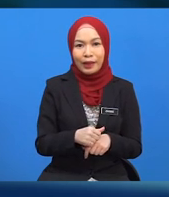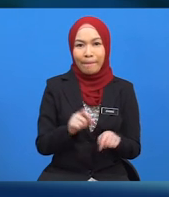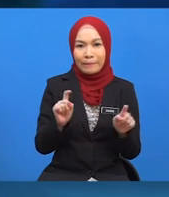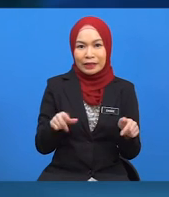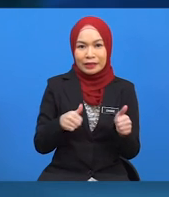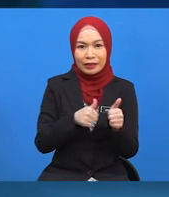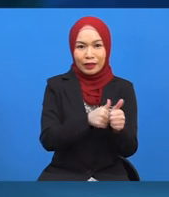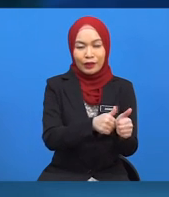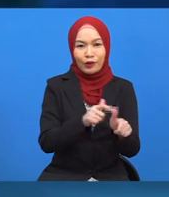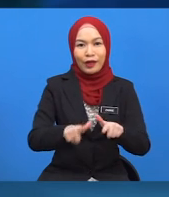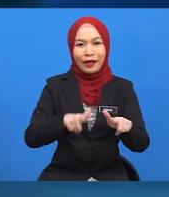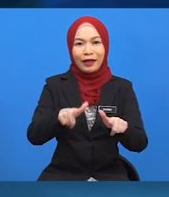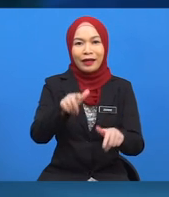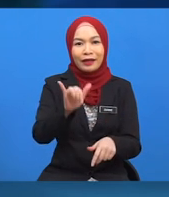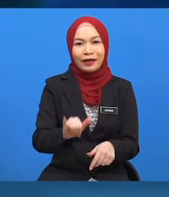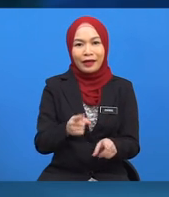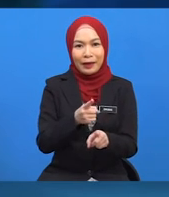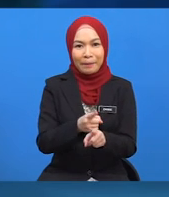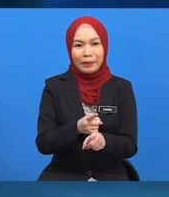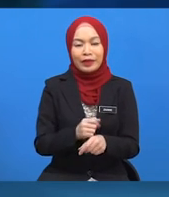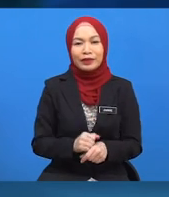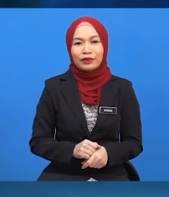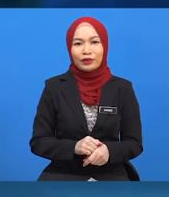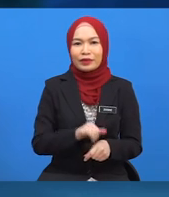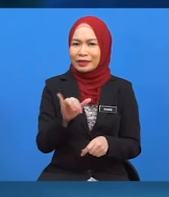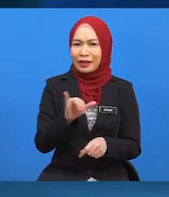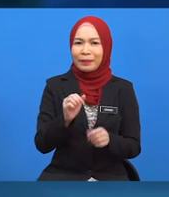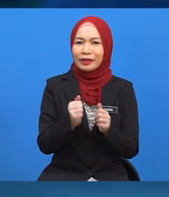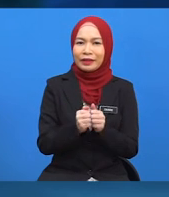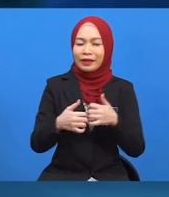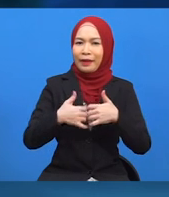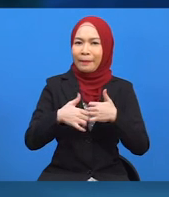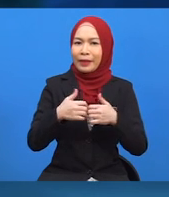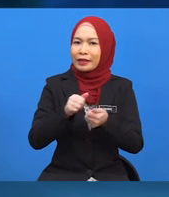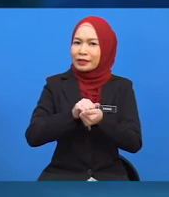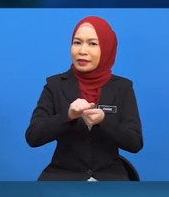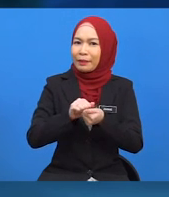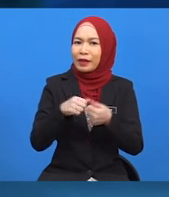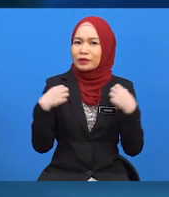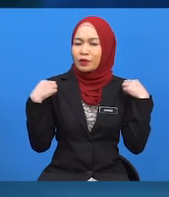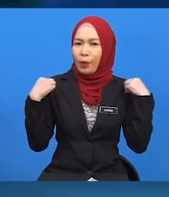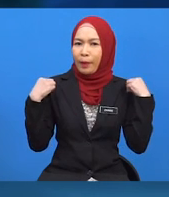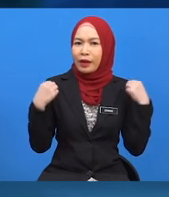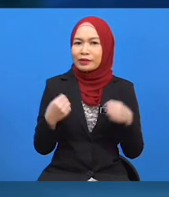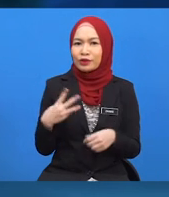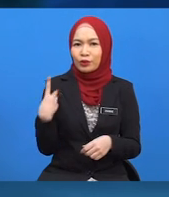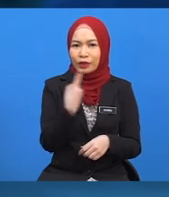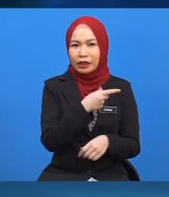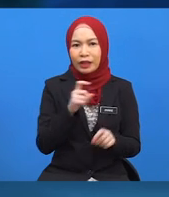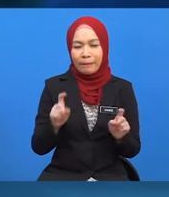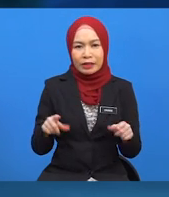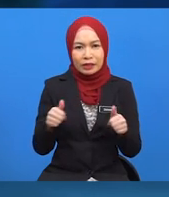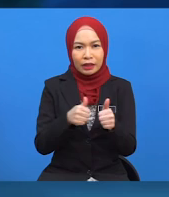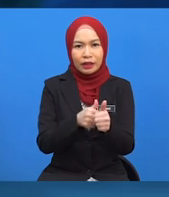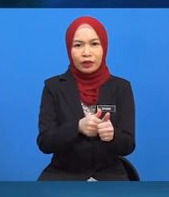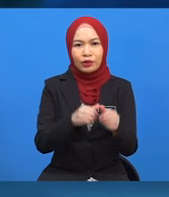betul. Begitu juga apabila menggunakan mesin basuh untuk mencuci pakaian. Kita perlu mengikut